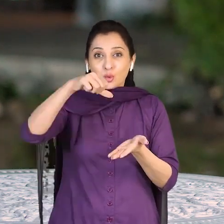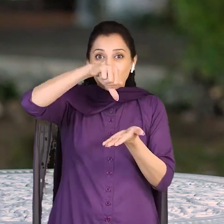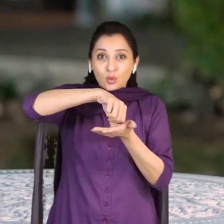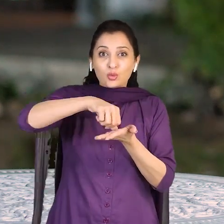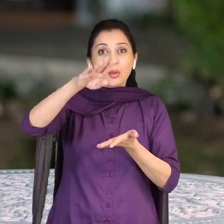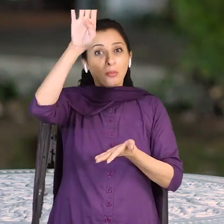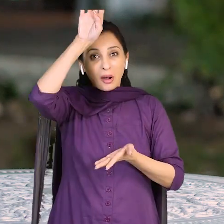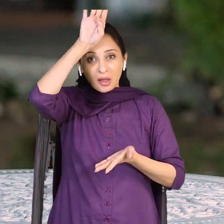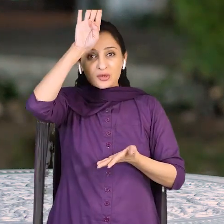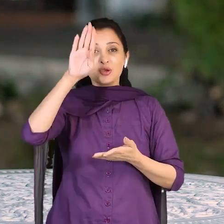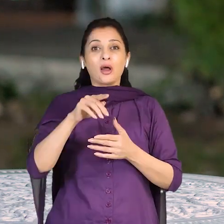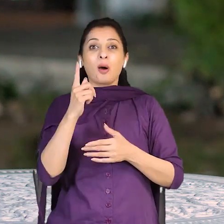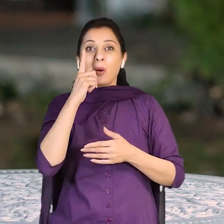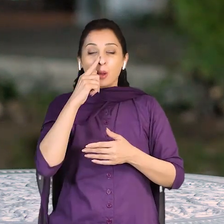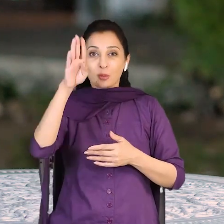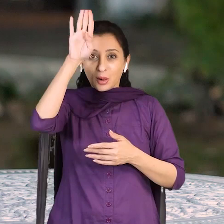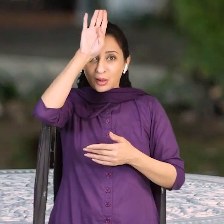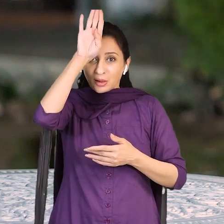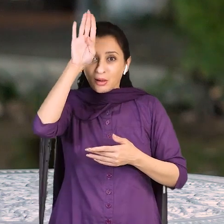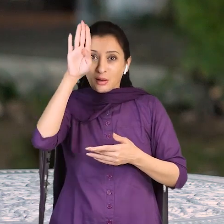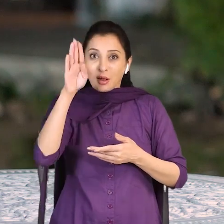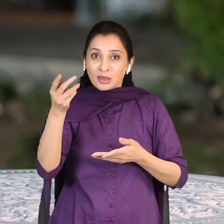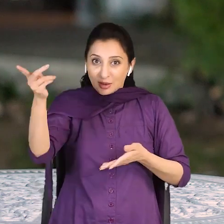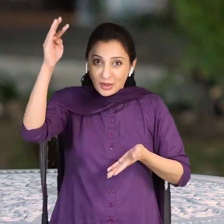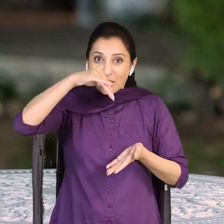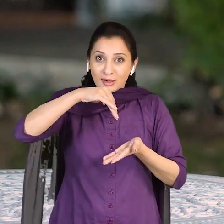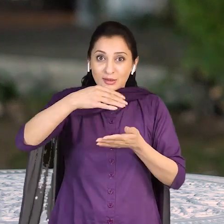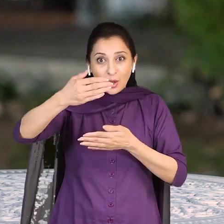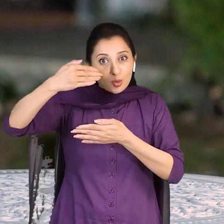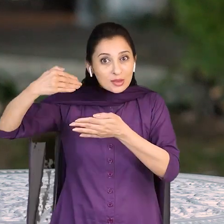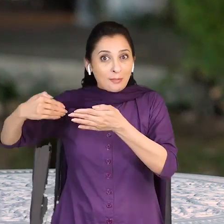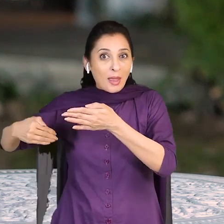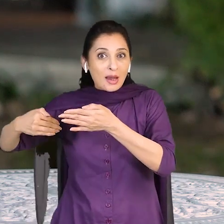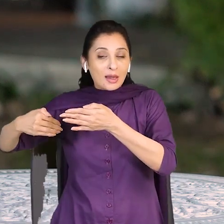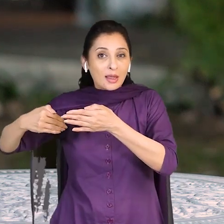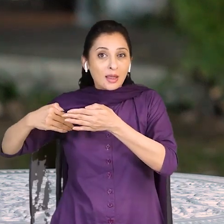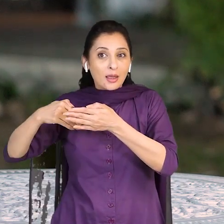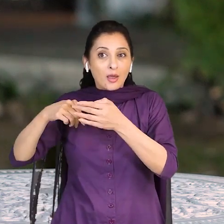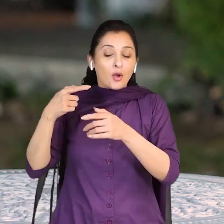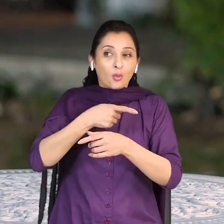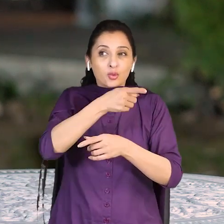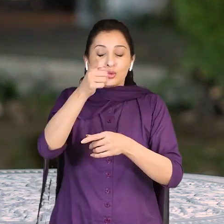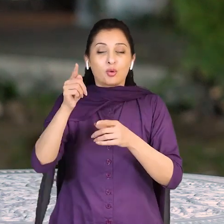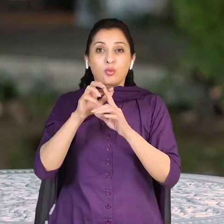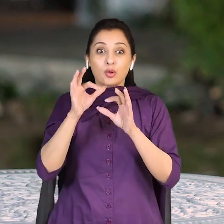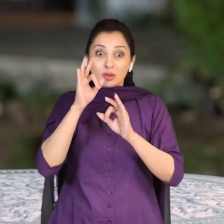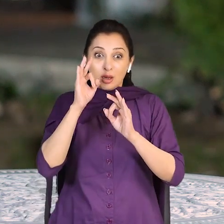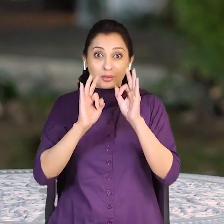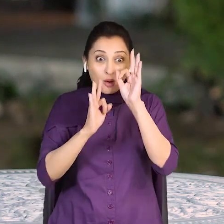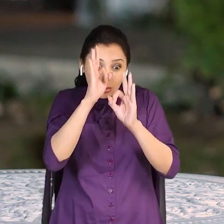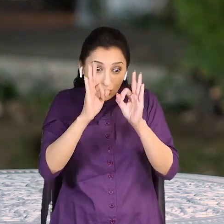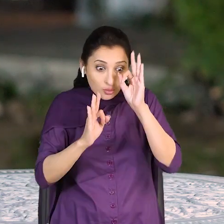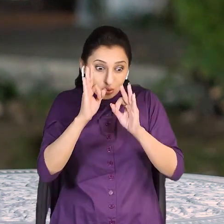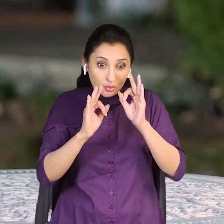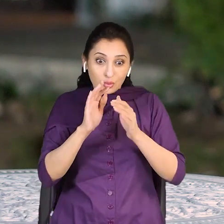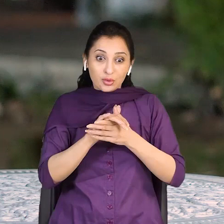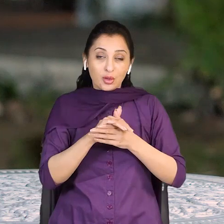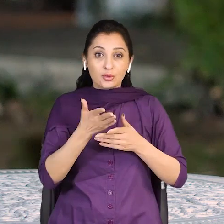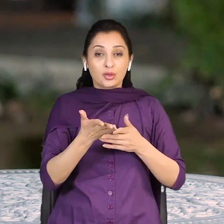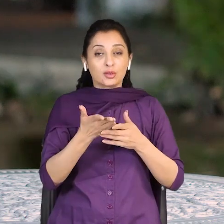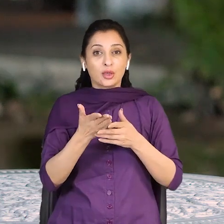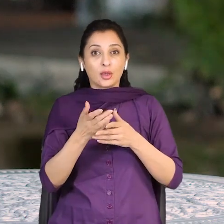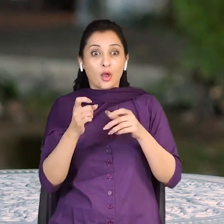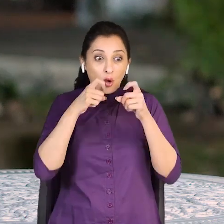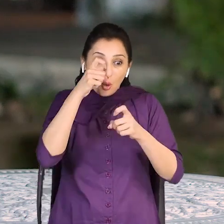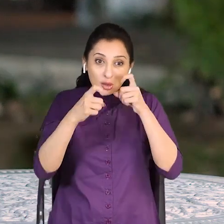उनके जो थे हायर अप्स यहाँ पे, वो आते थे और कहते थे कि अब हमने ये साइट मार्क की है, अब हमने